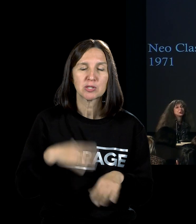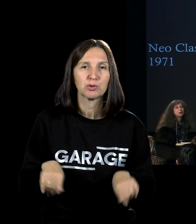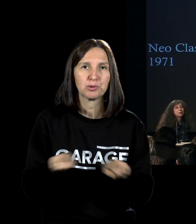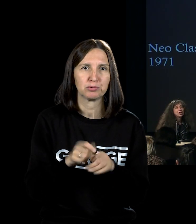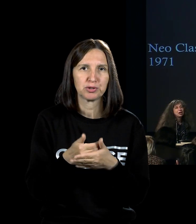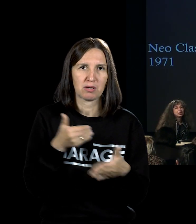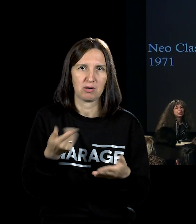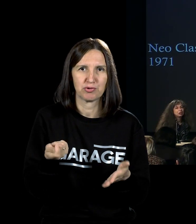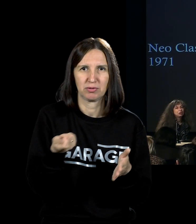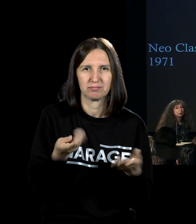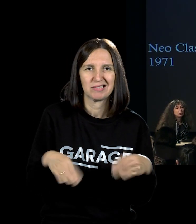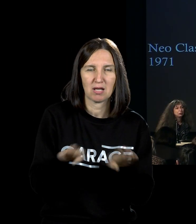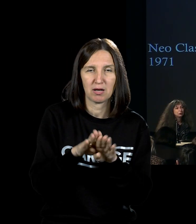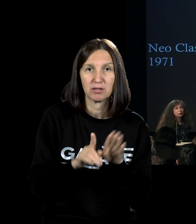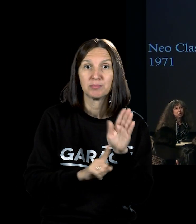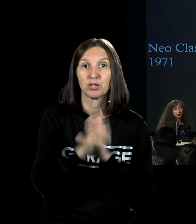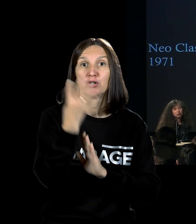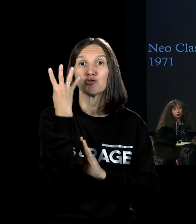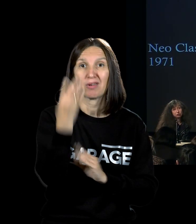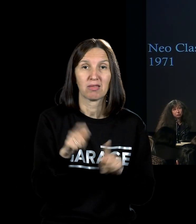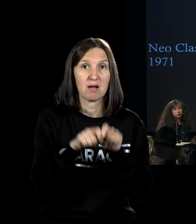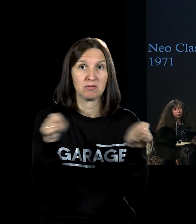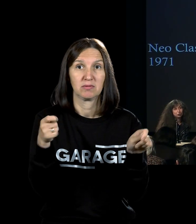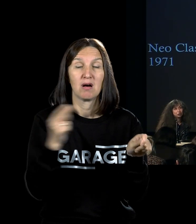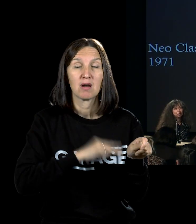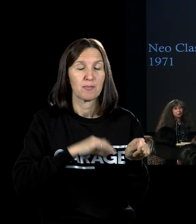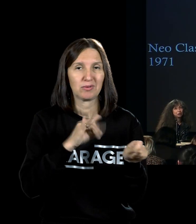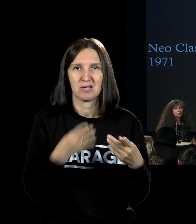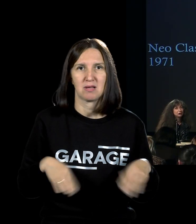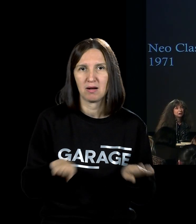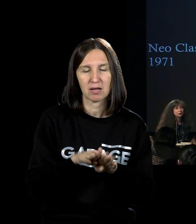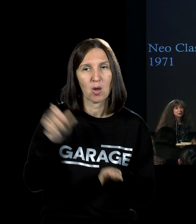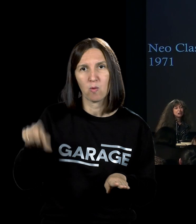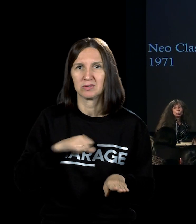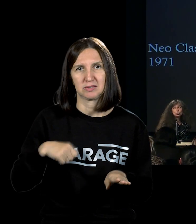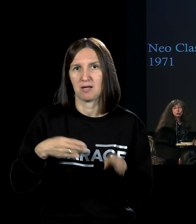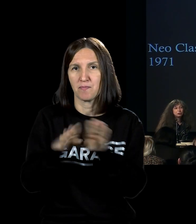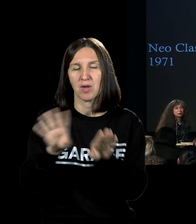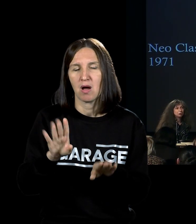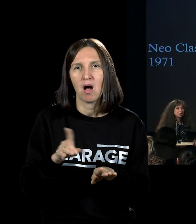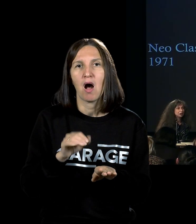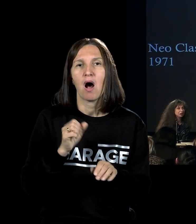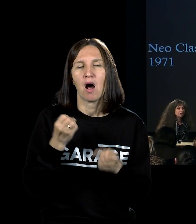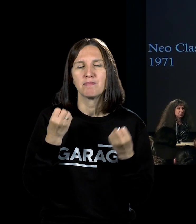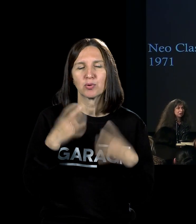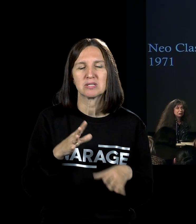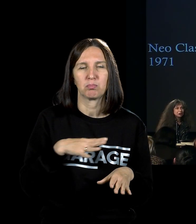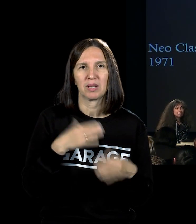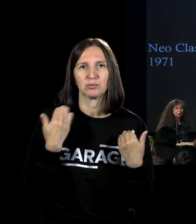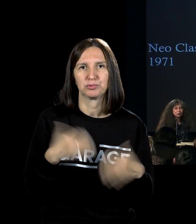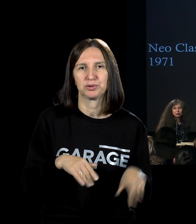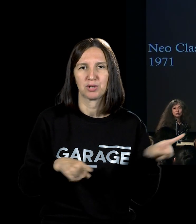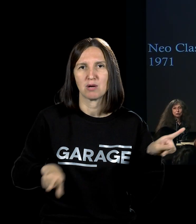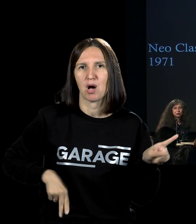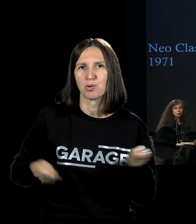протестных соображений, а закрыло ее руководство галереи Тейт. Потому что зрители, получив возможность этой